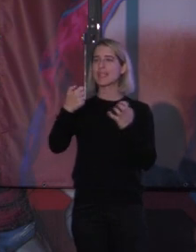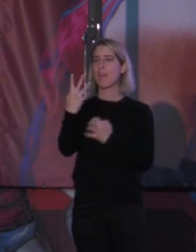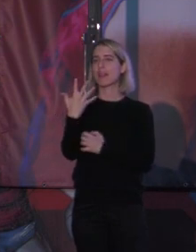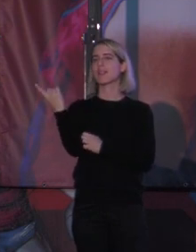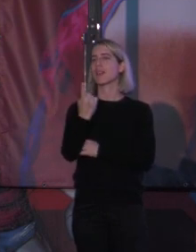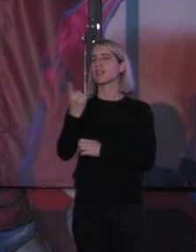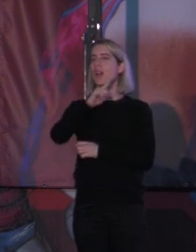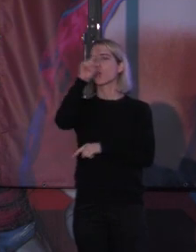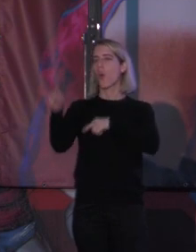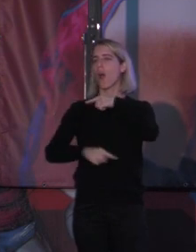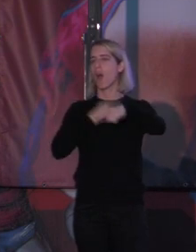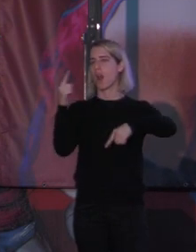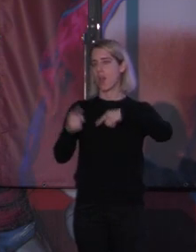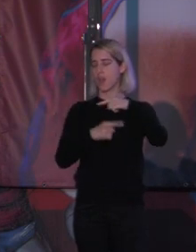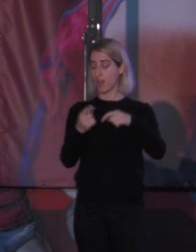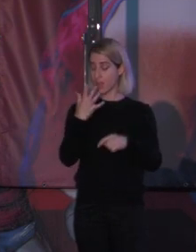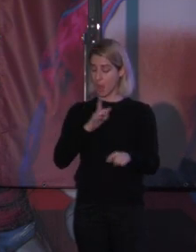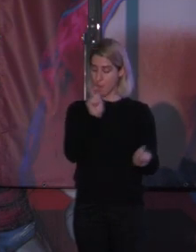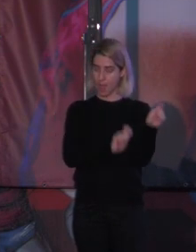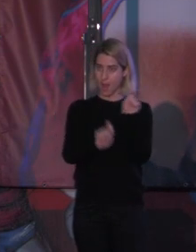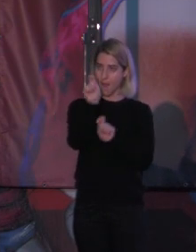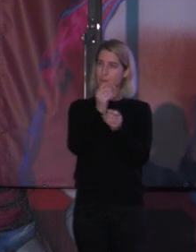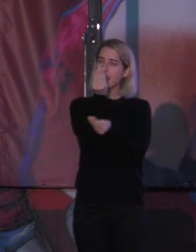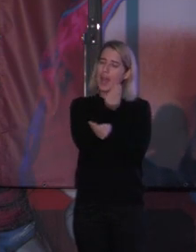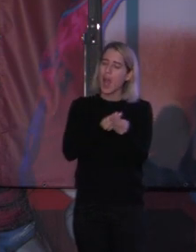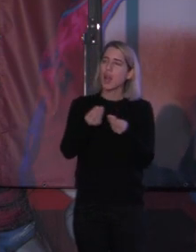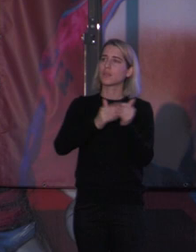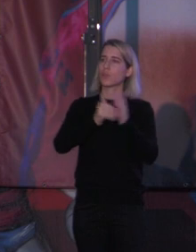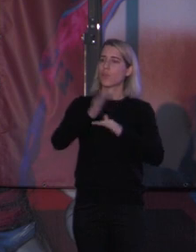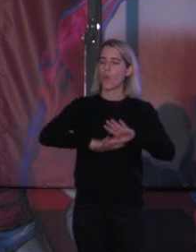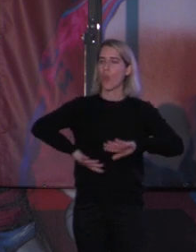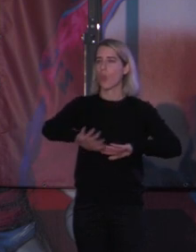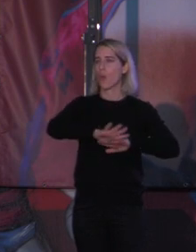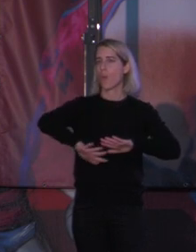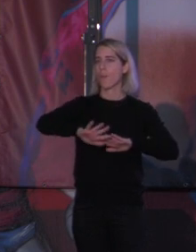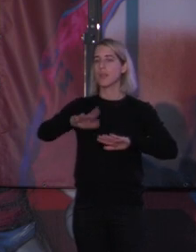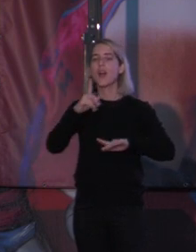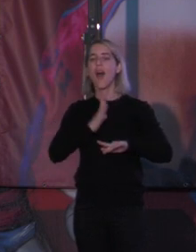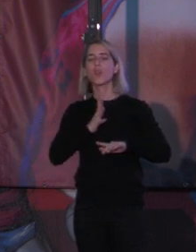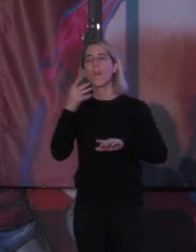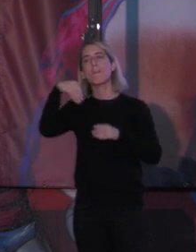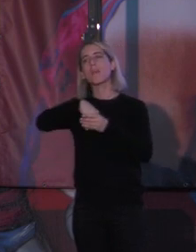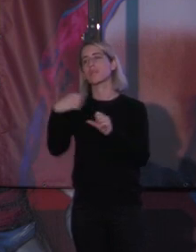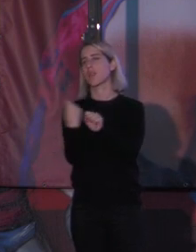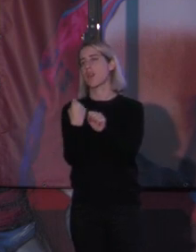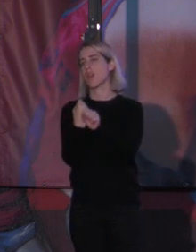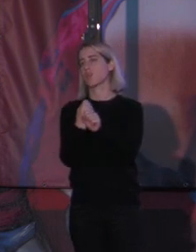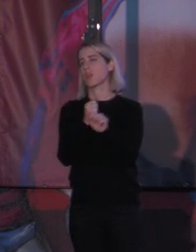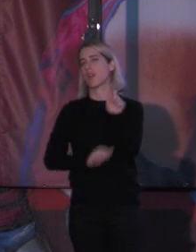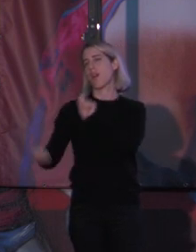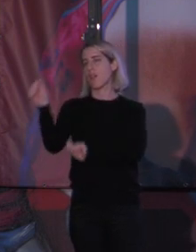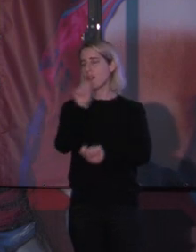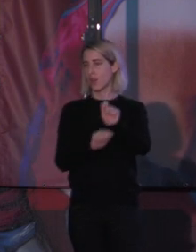την ανακύκλωση. Θέλουμε να φτιάξουμε καλύτερες υποδομές για τους ανθρώπους που εργάζονται στην καθαριότητα. Θέλουμε